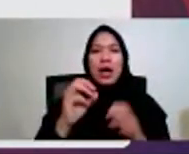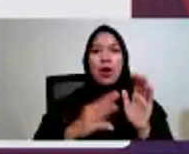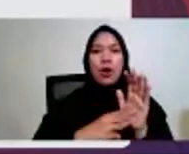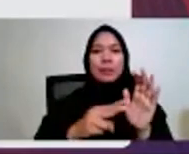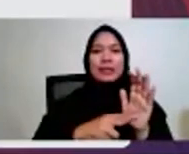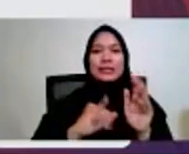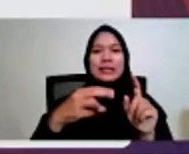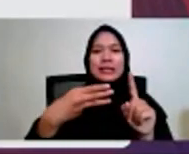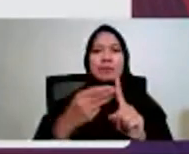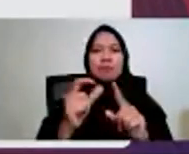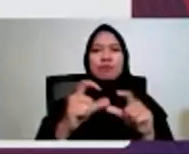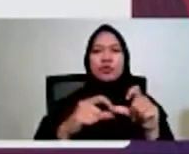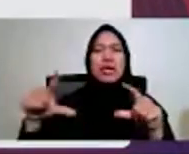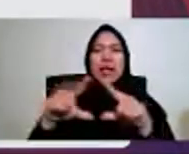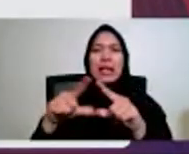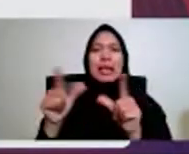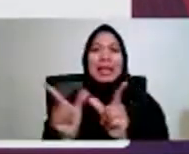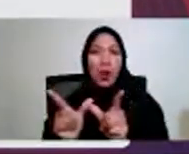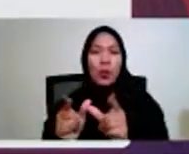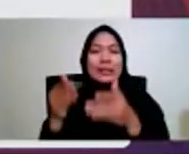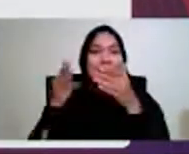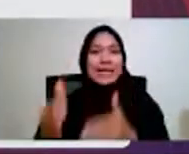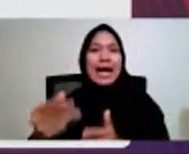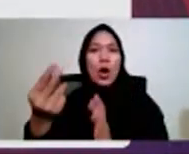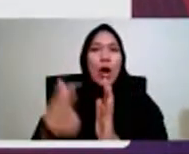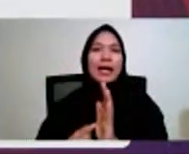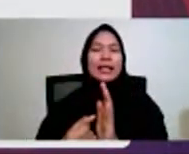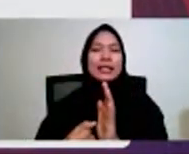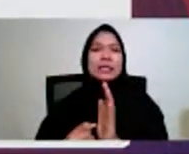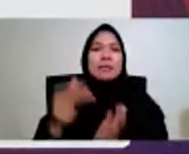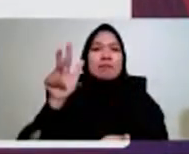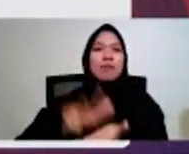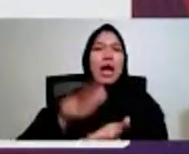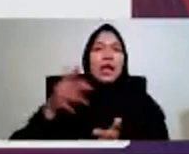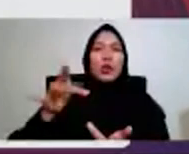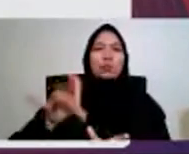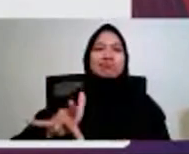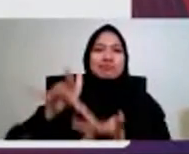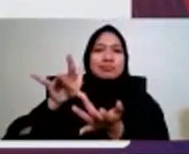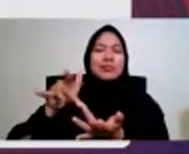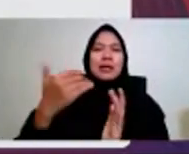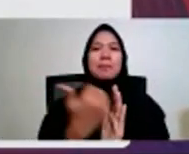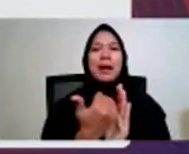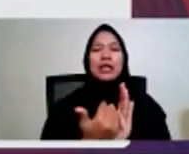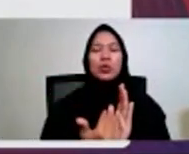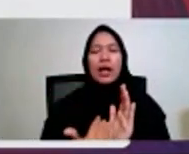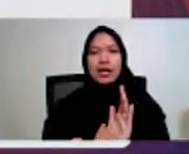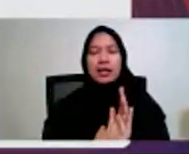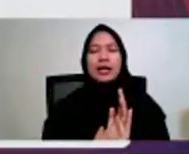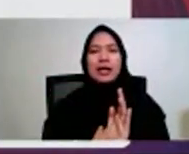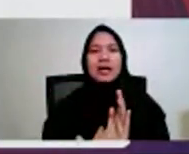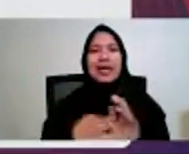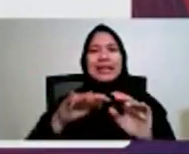loh di sektor keuangan yang melegakan atau memformalkan berbagai pengaturan Clan yang